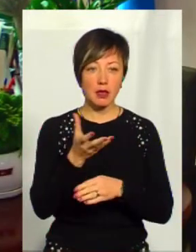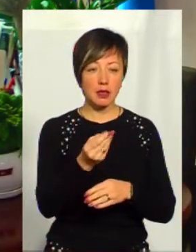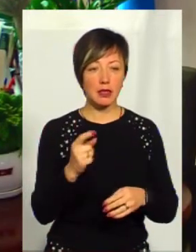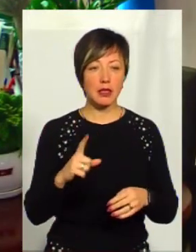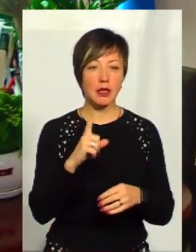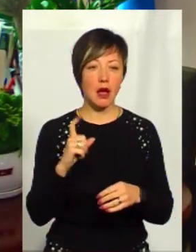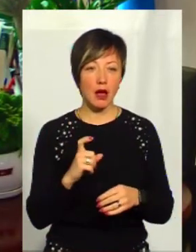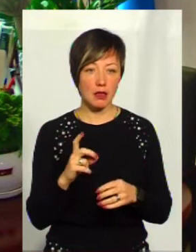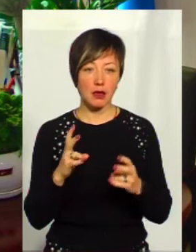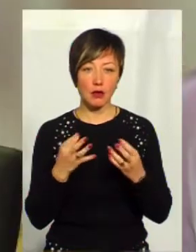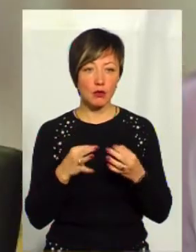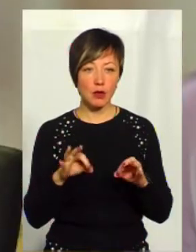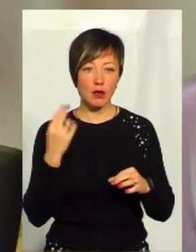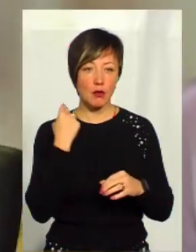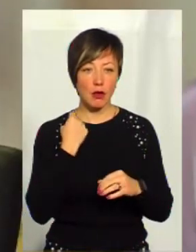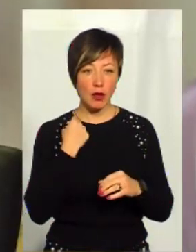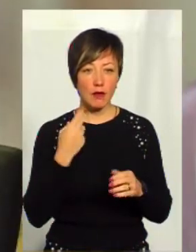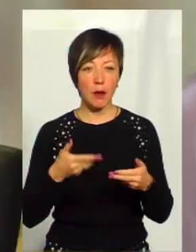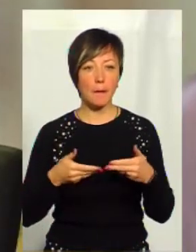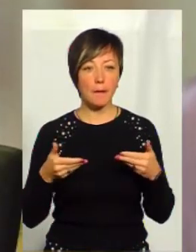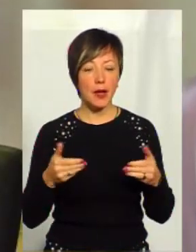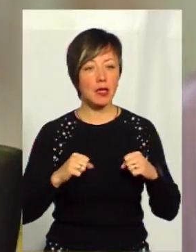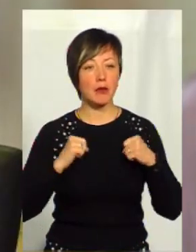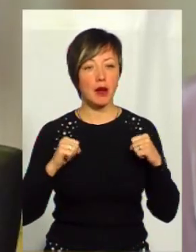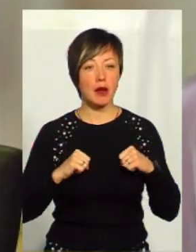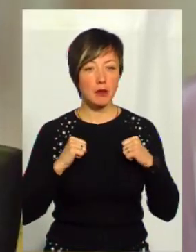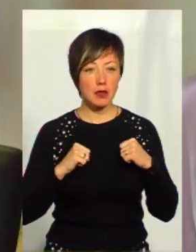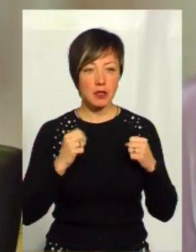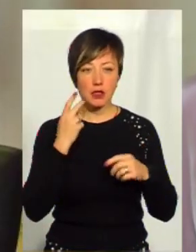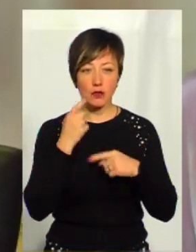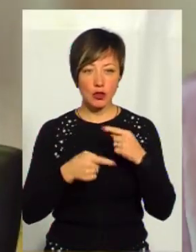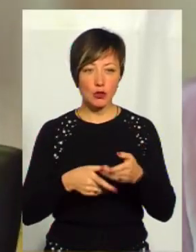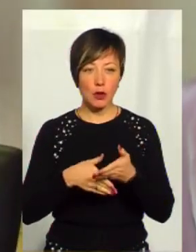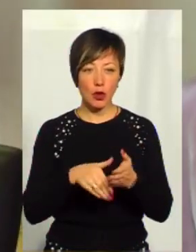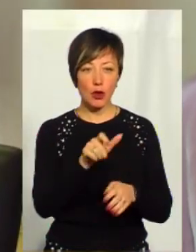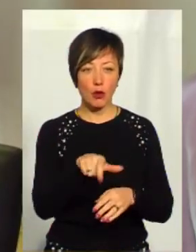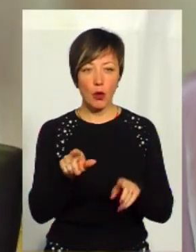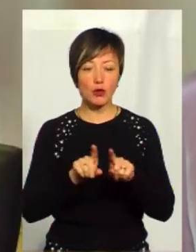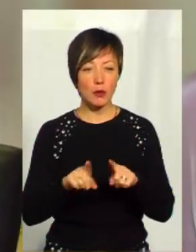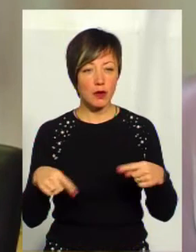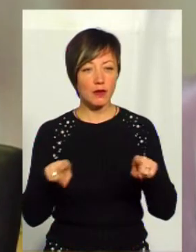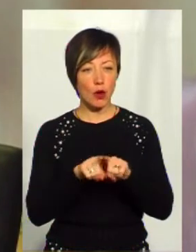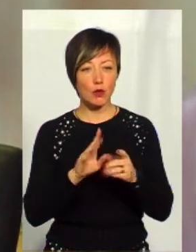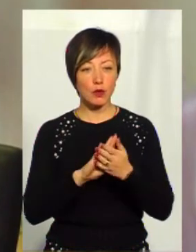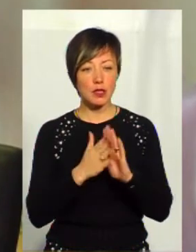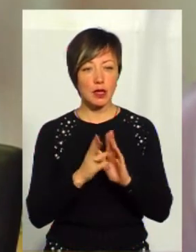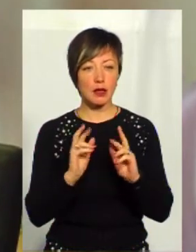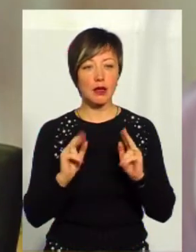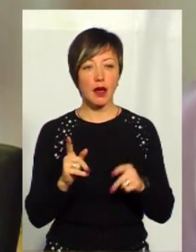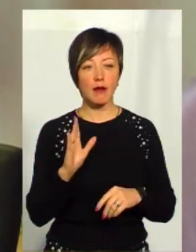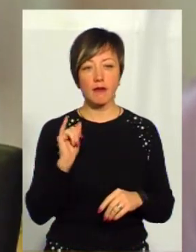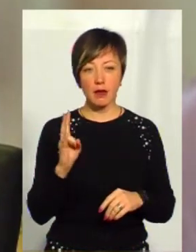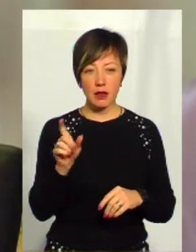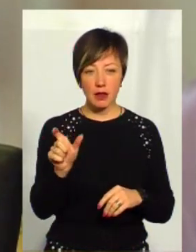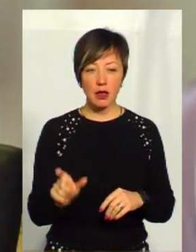за газ, не допускати боргів. Ми намагаємось завжди допомагати людям, особливо в такому стані, як він. І